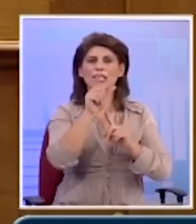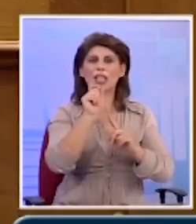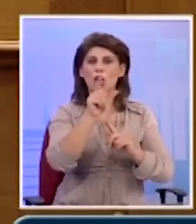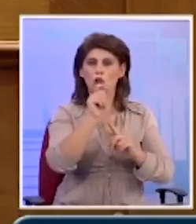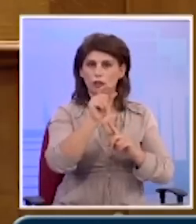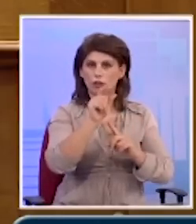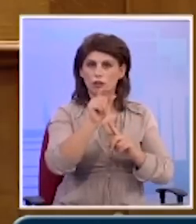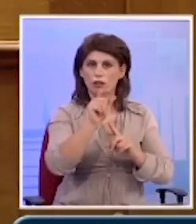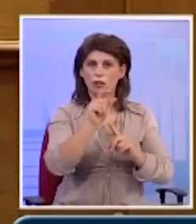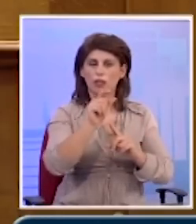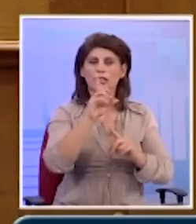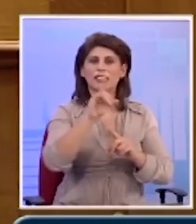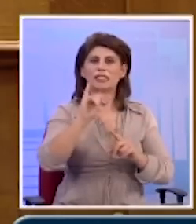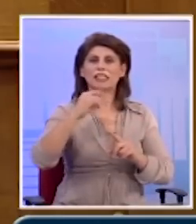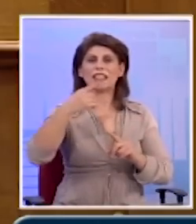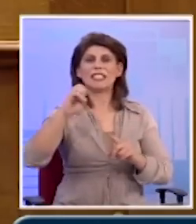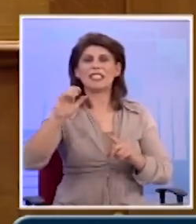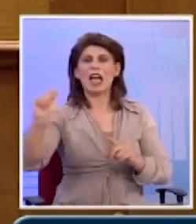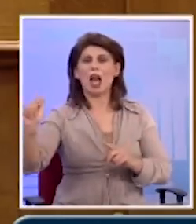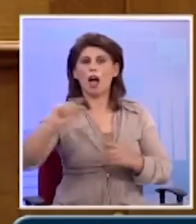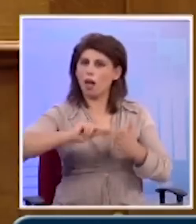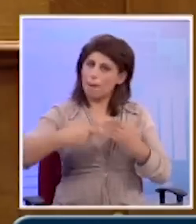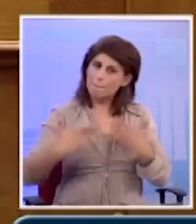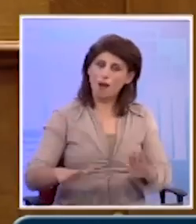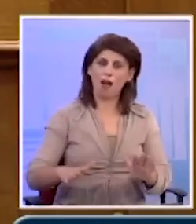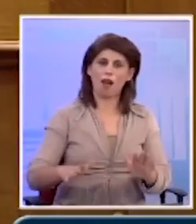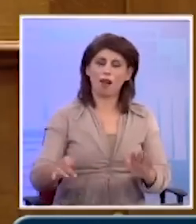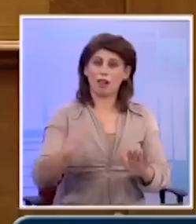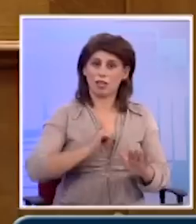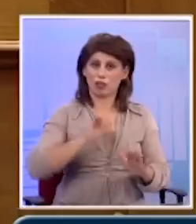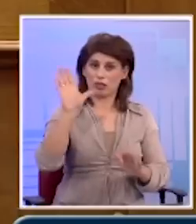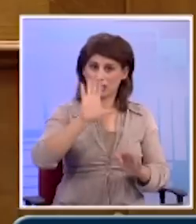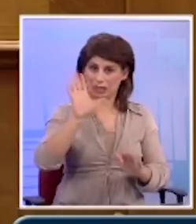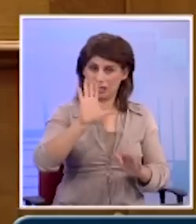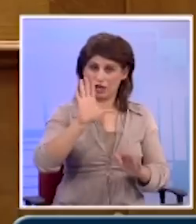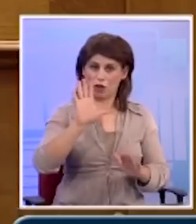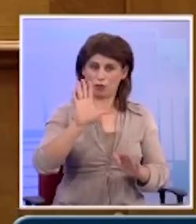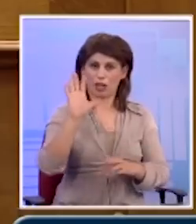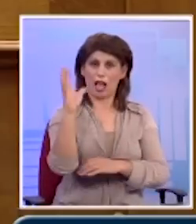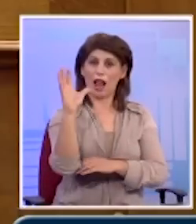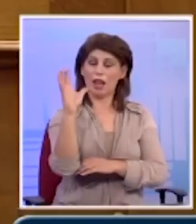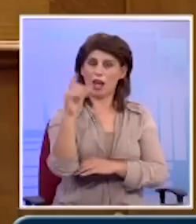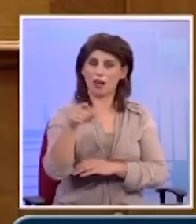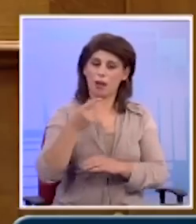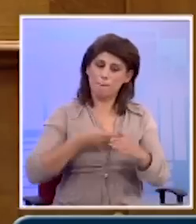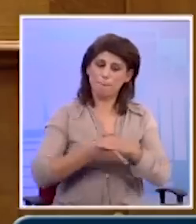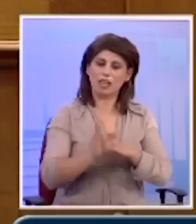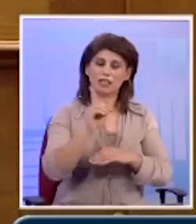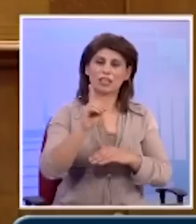συχνότητες, στην Τίτζια υπεγράφει. Οι ιδιωτικοί τηλεοπτικοί σταθμοί, μέσω της